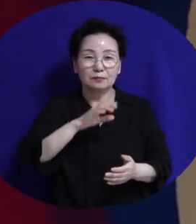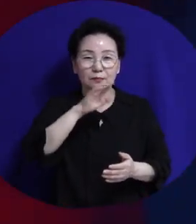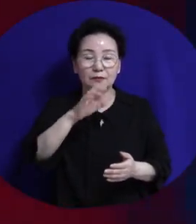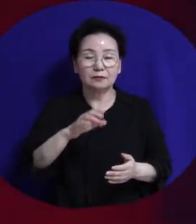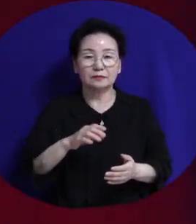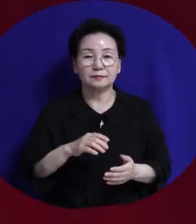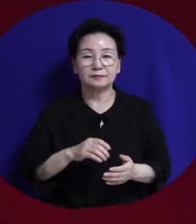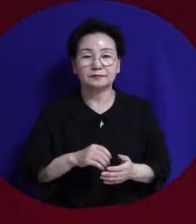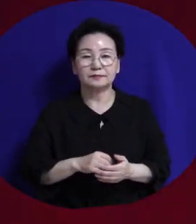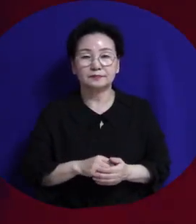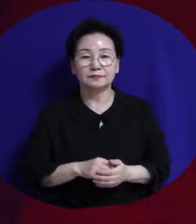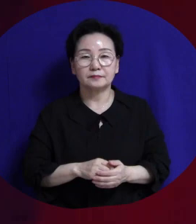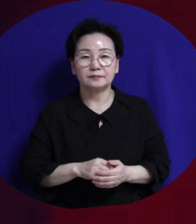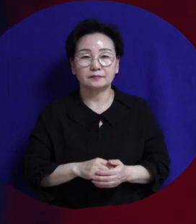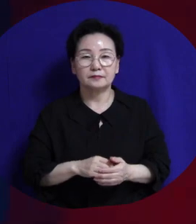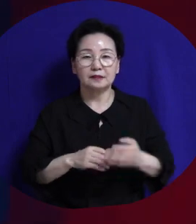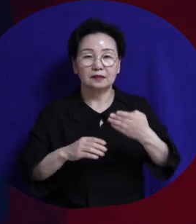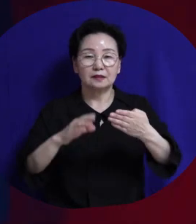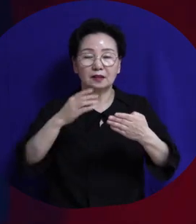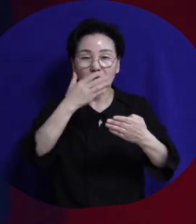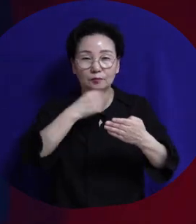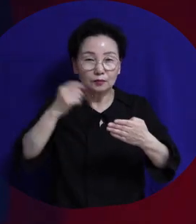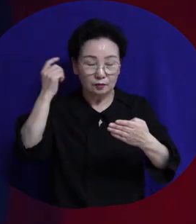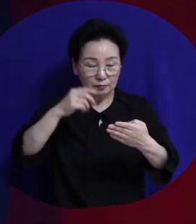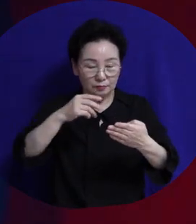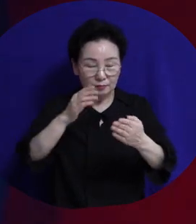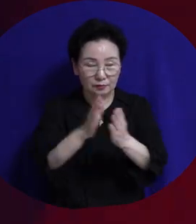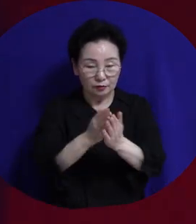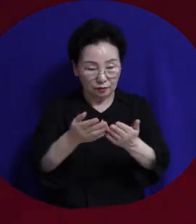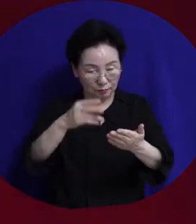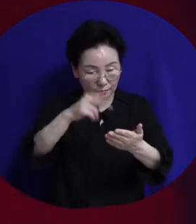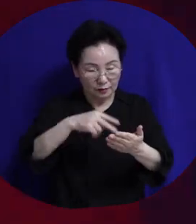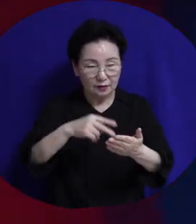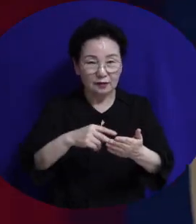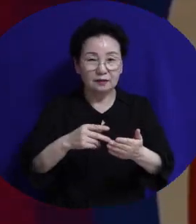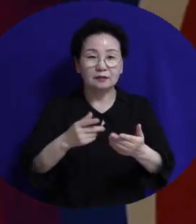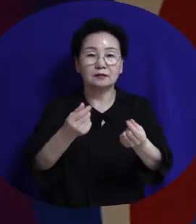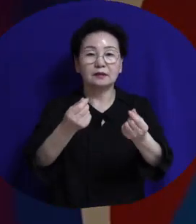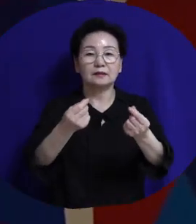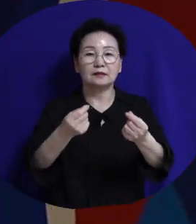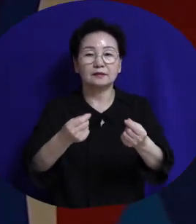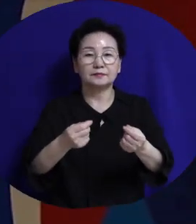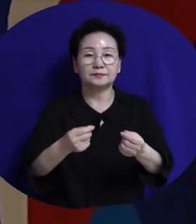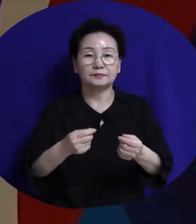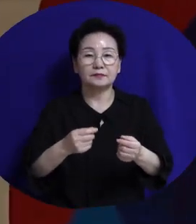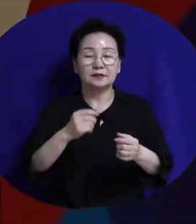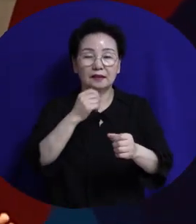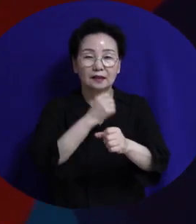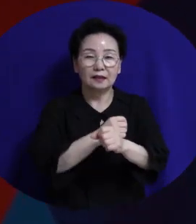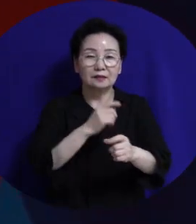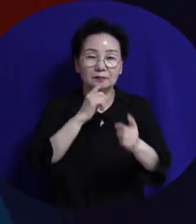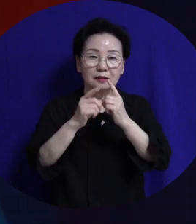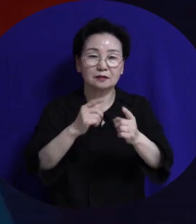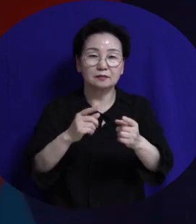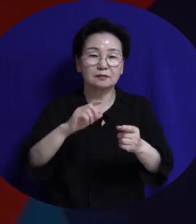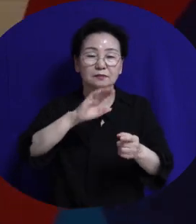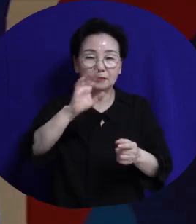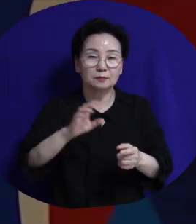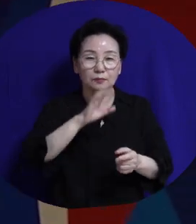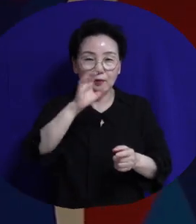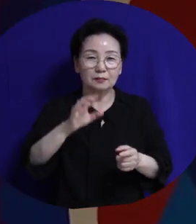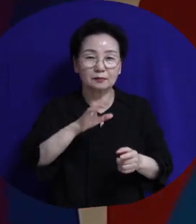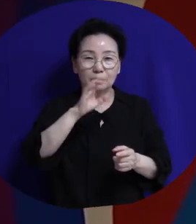반복이에요. 사복을 보니까 더더군다나 13서신을 보니까 더더군다나 한 말씀을 대하고